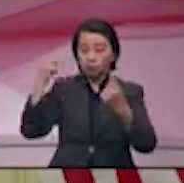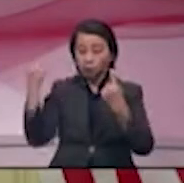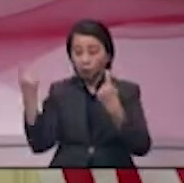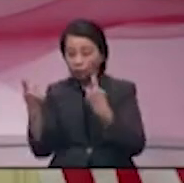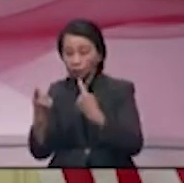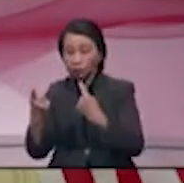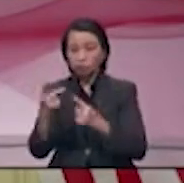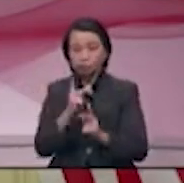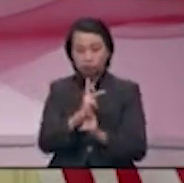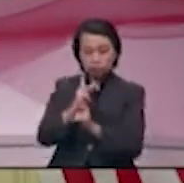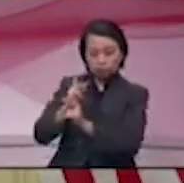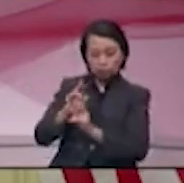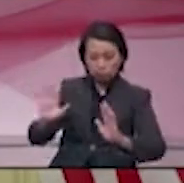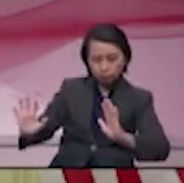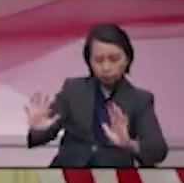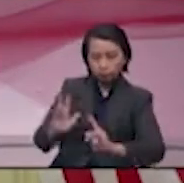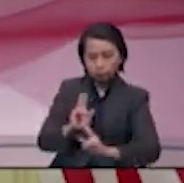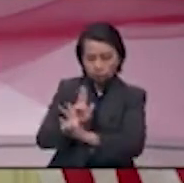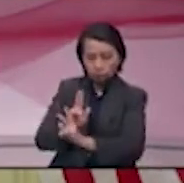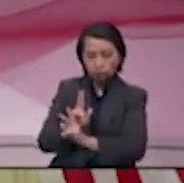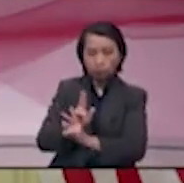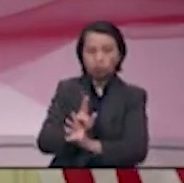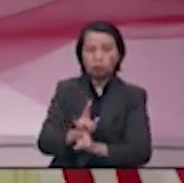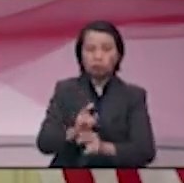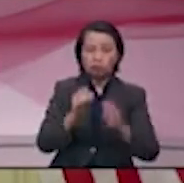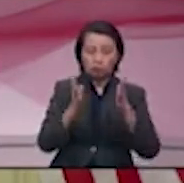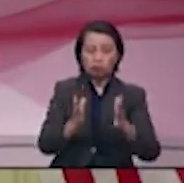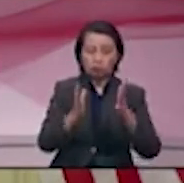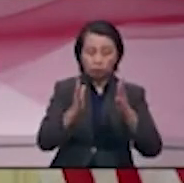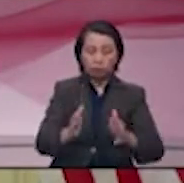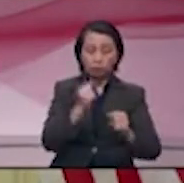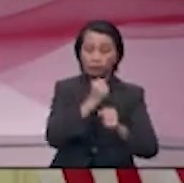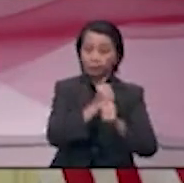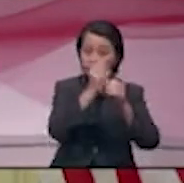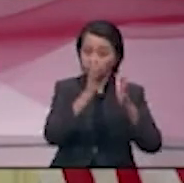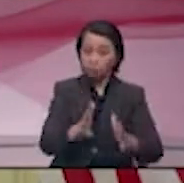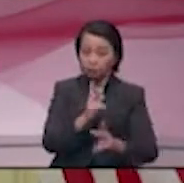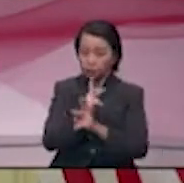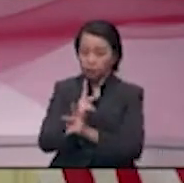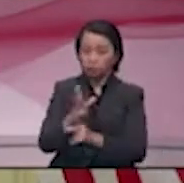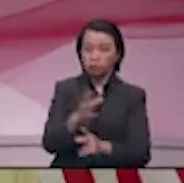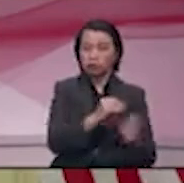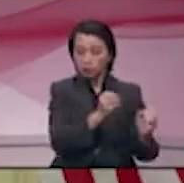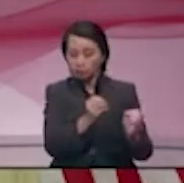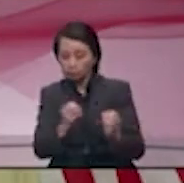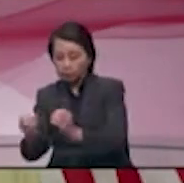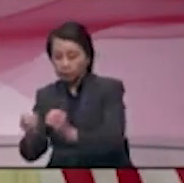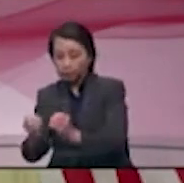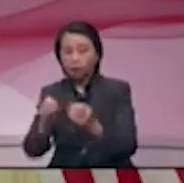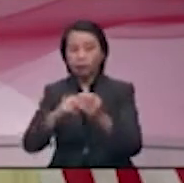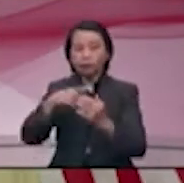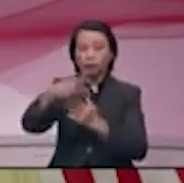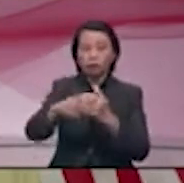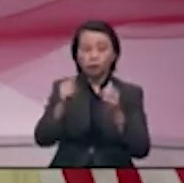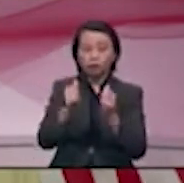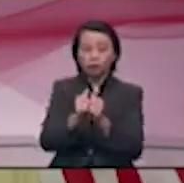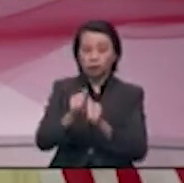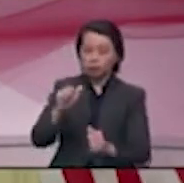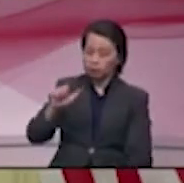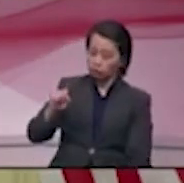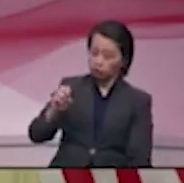yang terkawal oleh operator premis dan penganjuran acara dengan e-shop